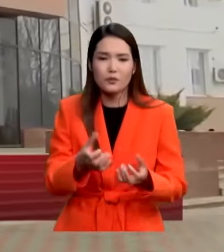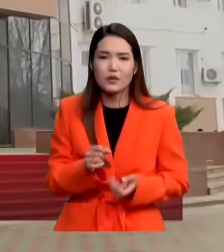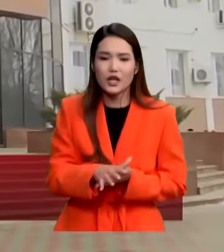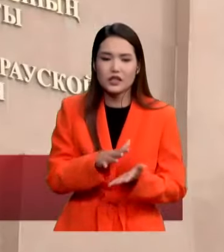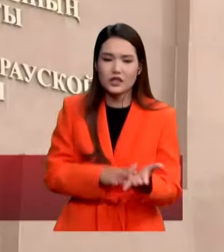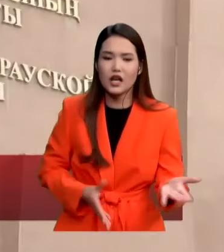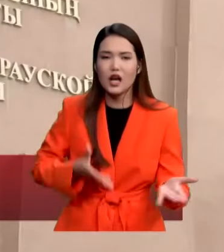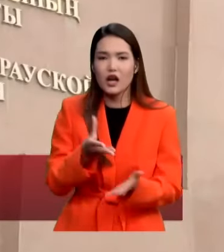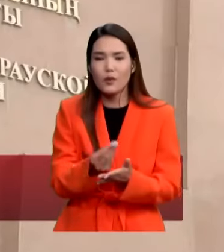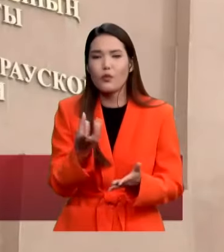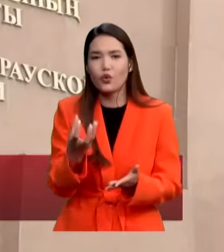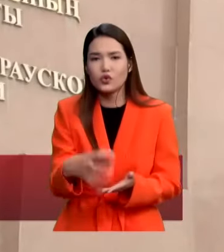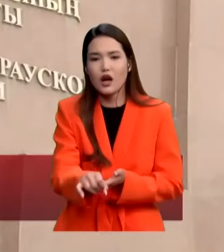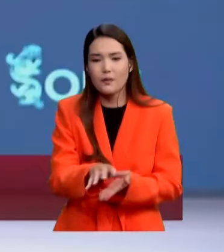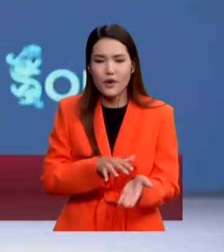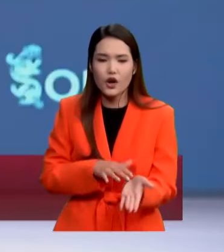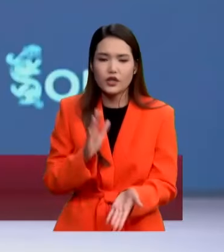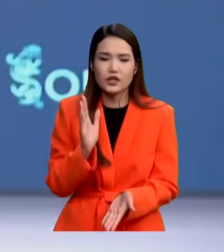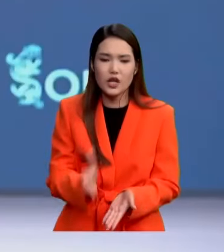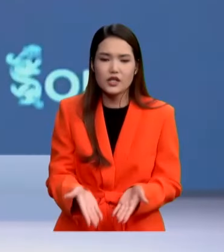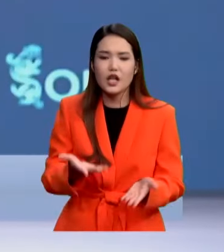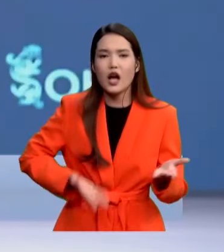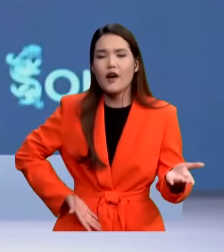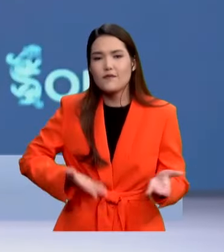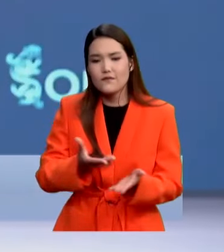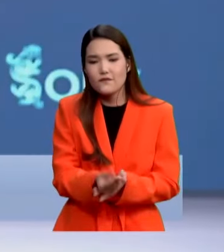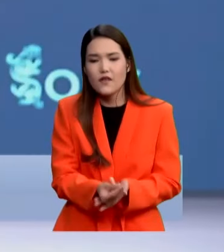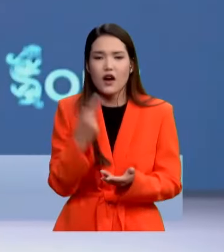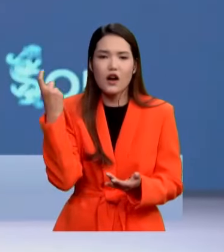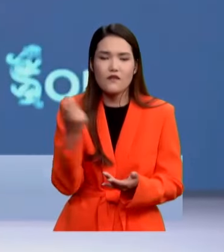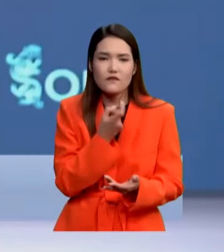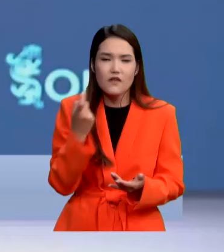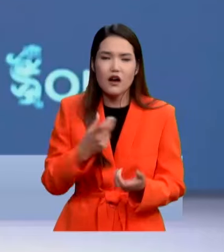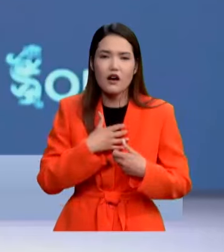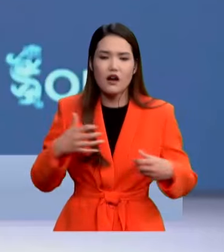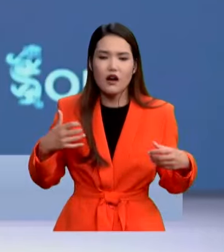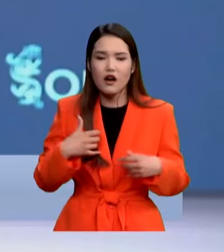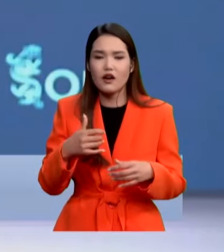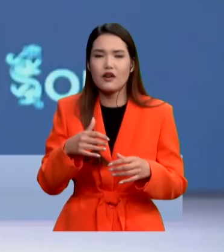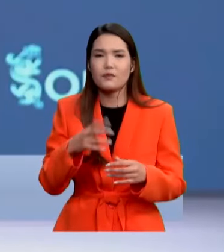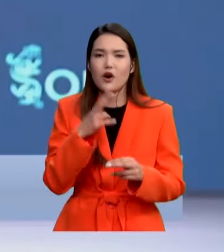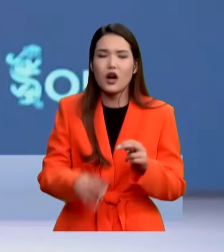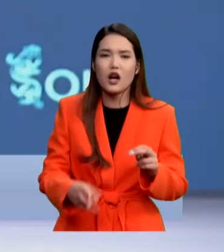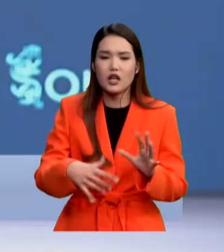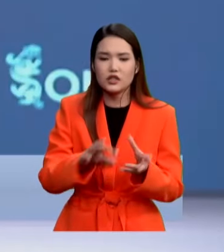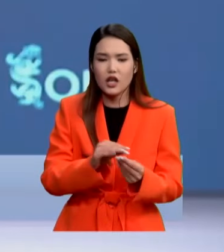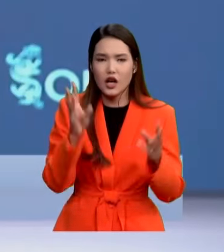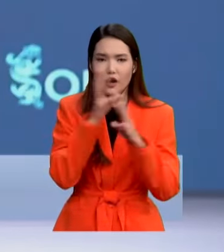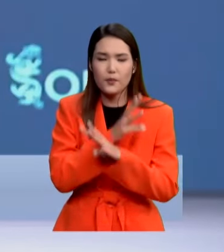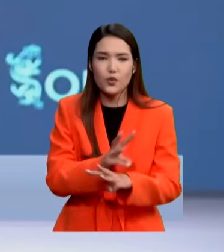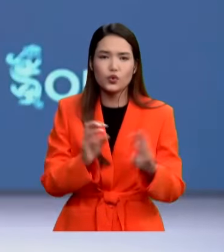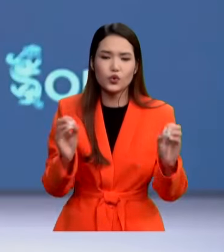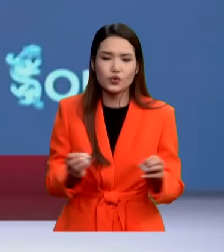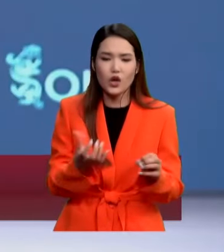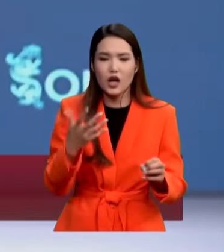на возмещение еще продолжается. Выплаты компенсации владельцам сельхозживотных производятся как из бюджетных средств,